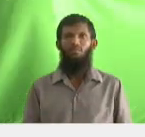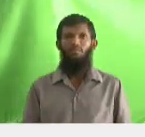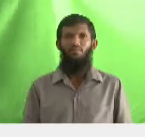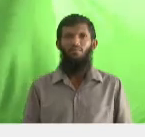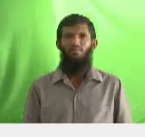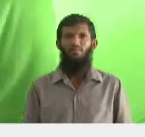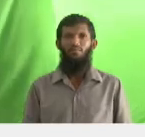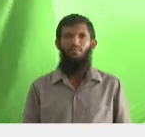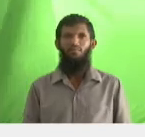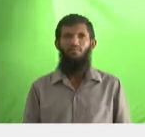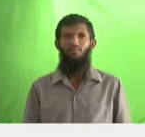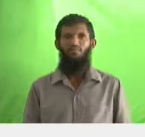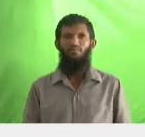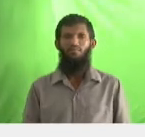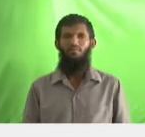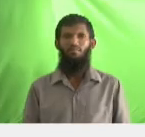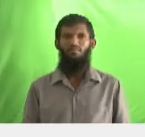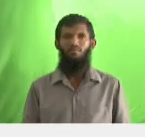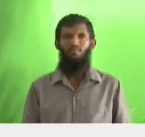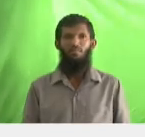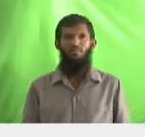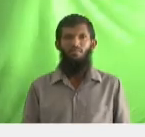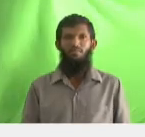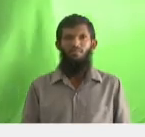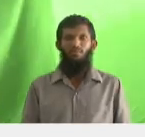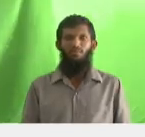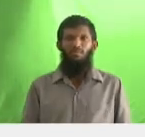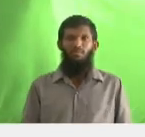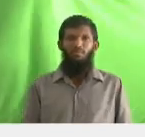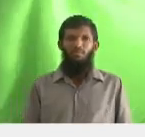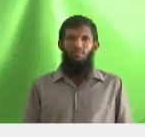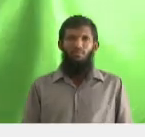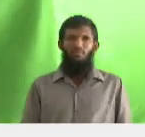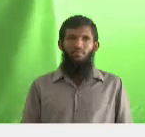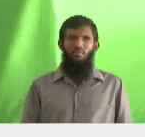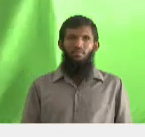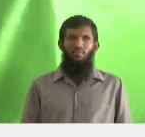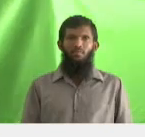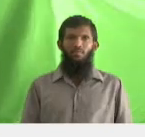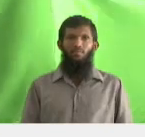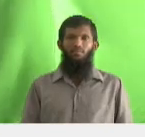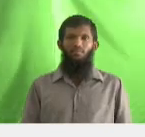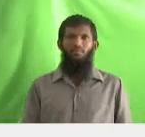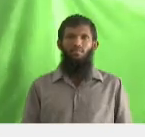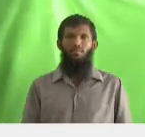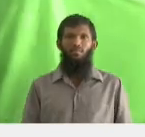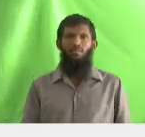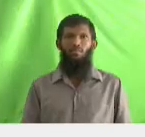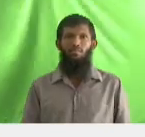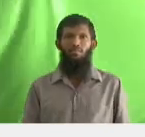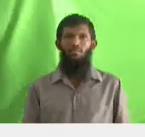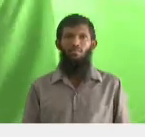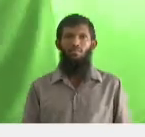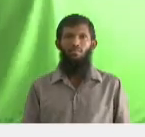ونعوذ بك اللهم من الشر كله، عاجله وآجله، ما علمنا منه وما لم نعلم. اللهم يا